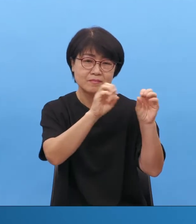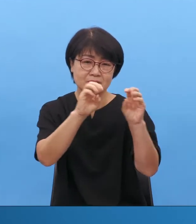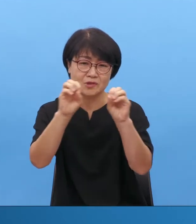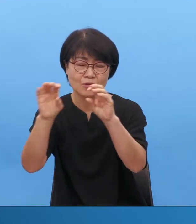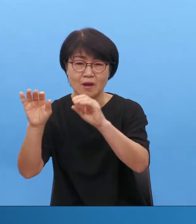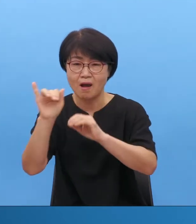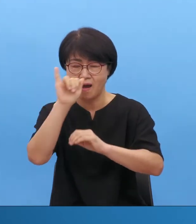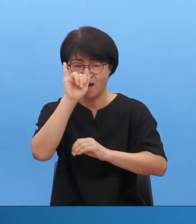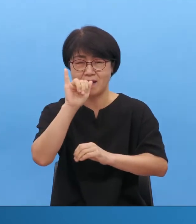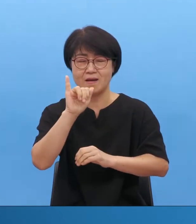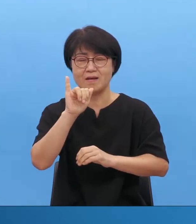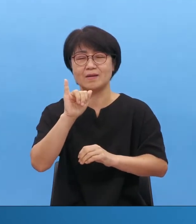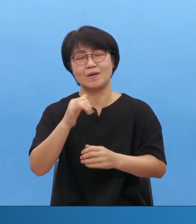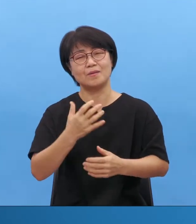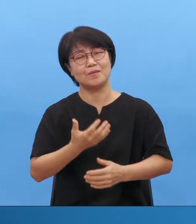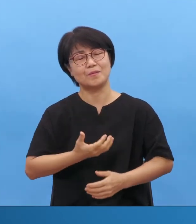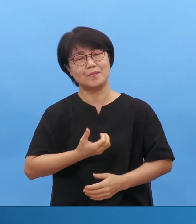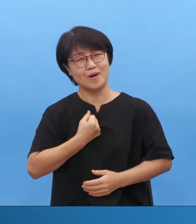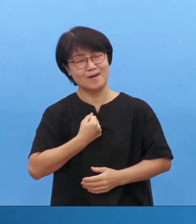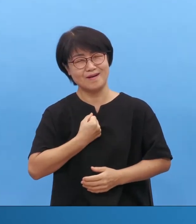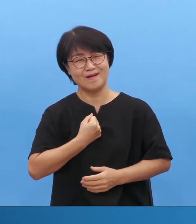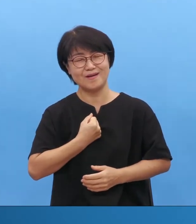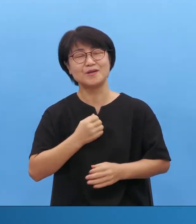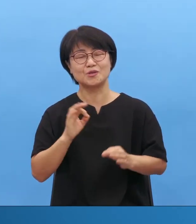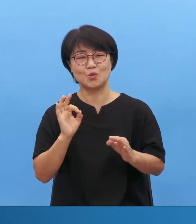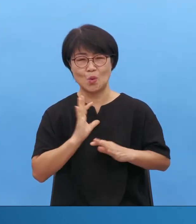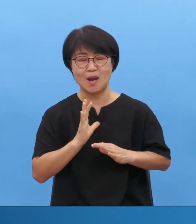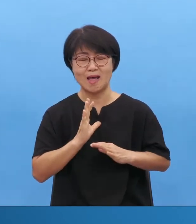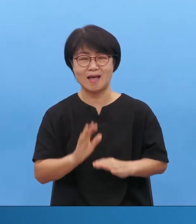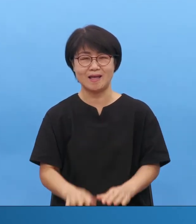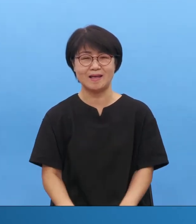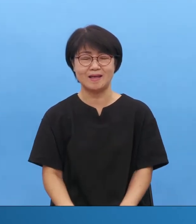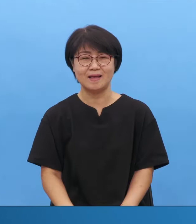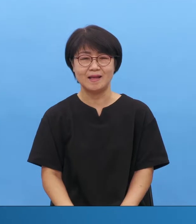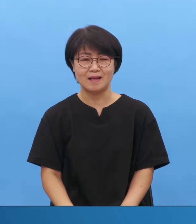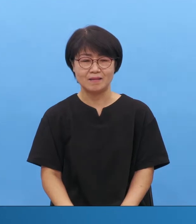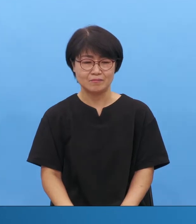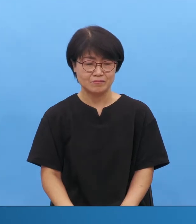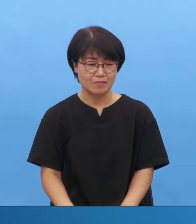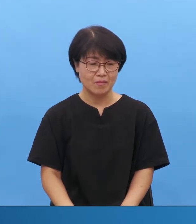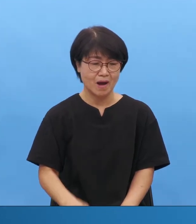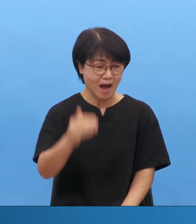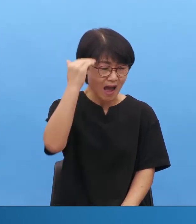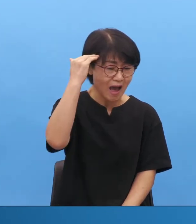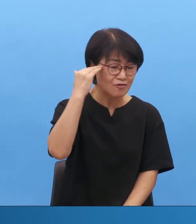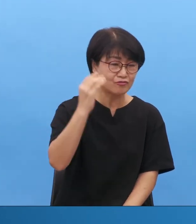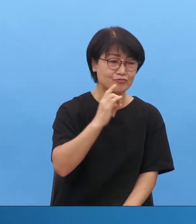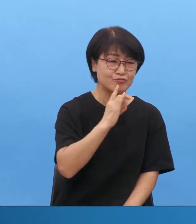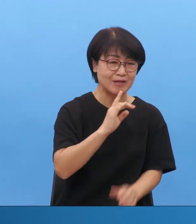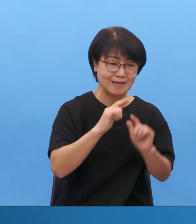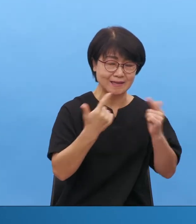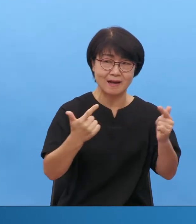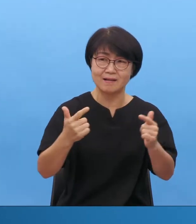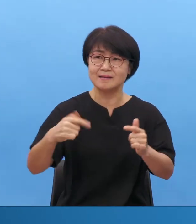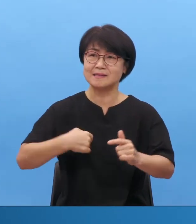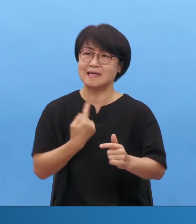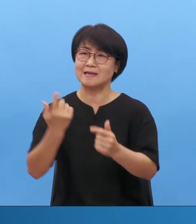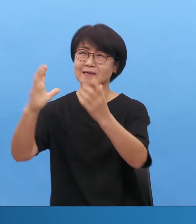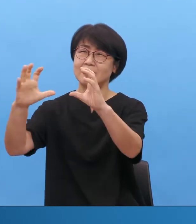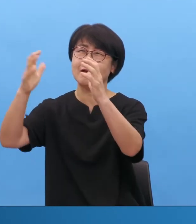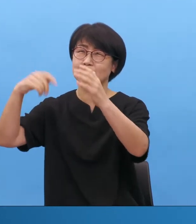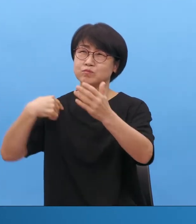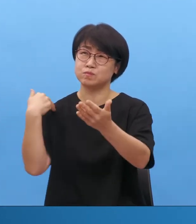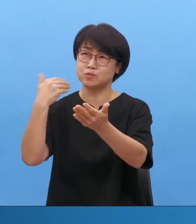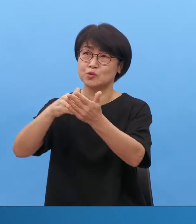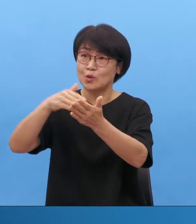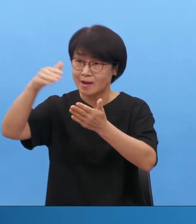분위기가 지금 좋으니까 그래 하겠지 했는데 자기 나라 가서 또 해요. And I thought maybe they're just doing that because the atmosphere is just fitting here. But they were able to do